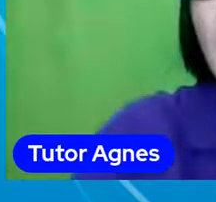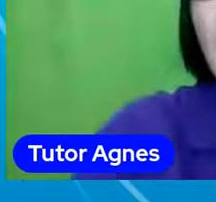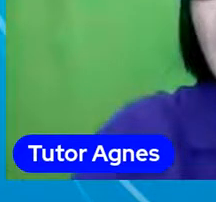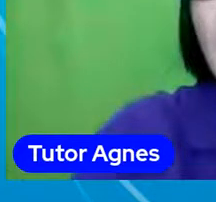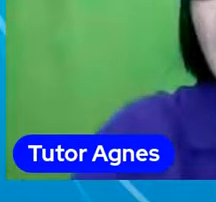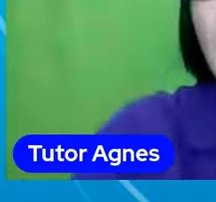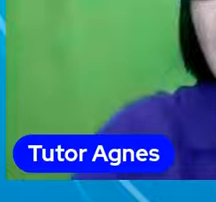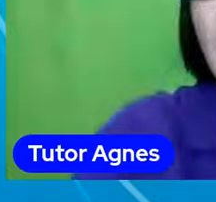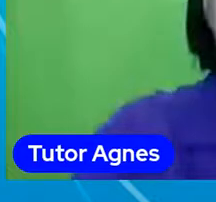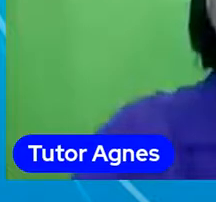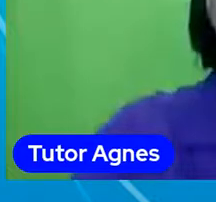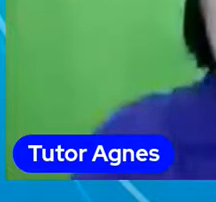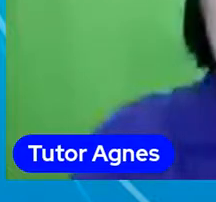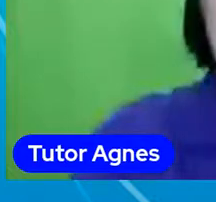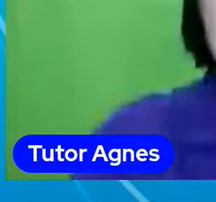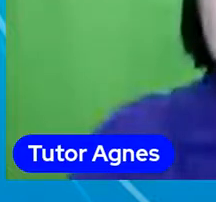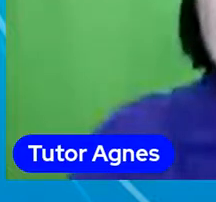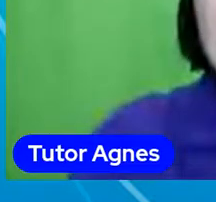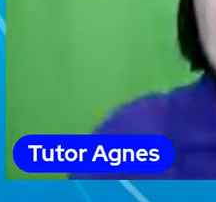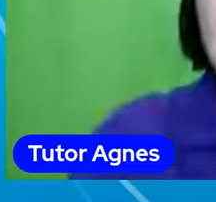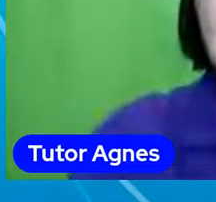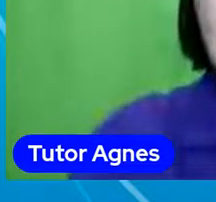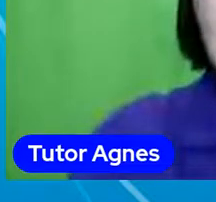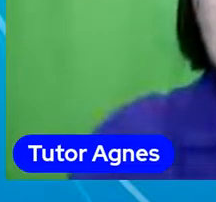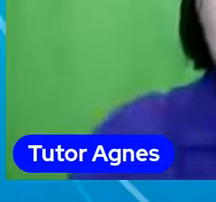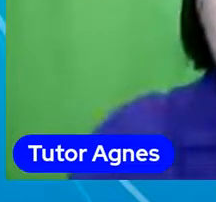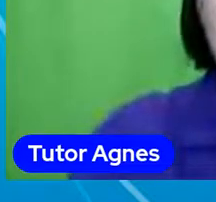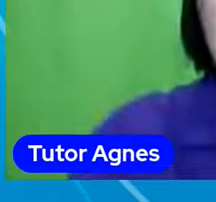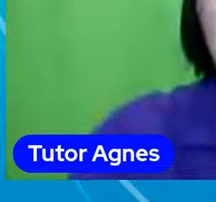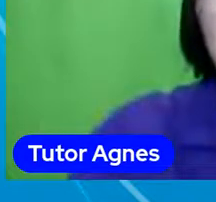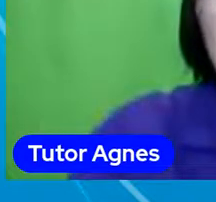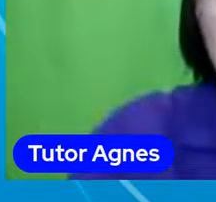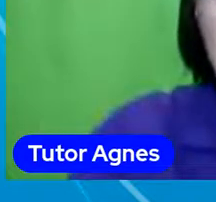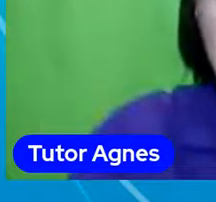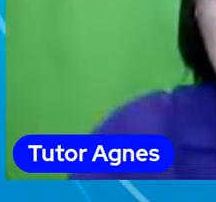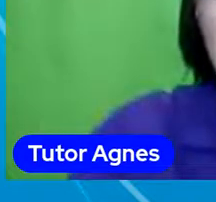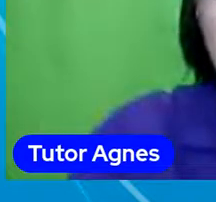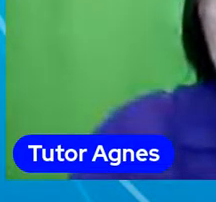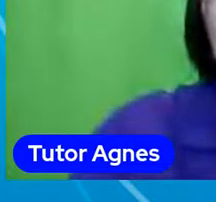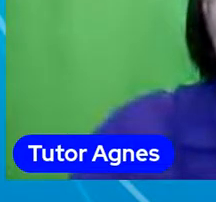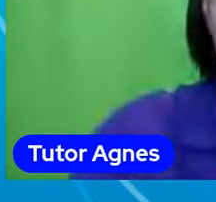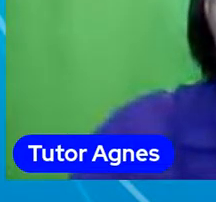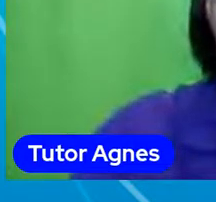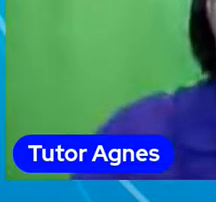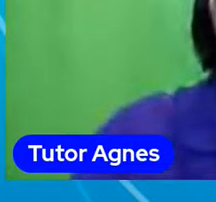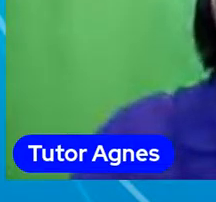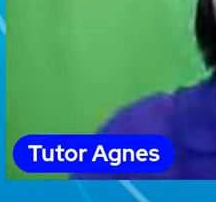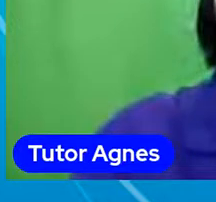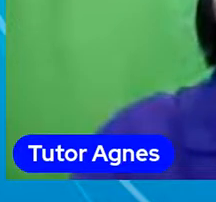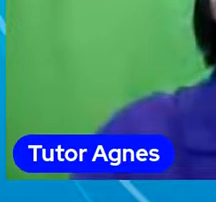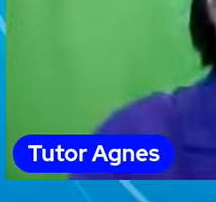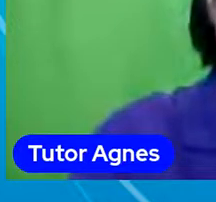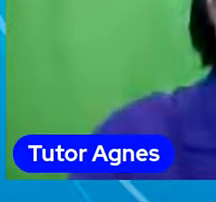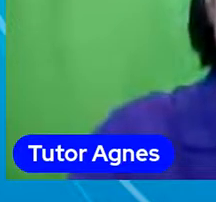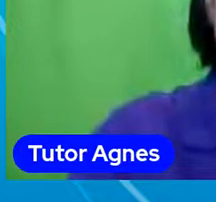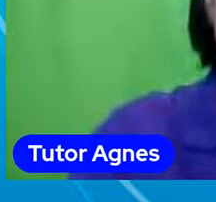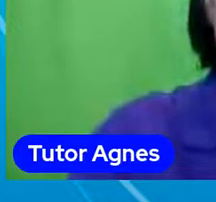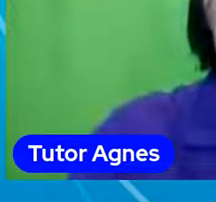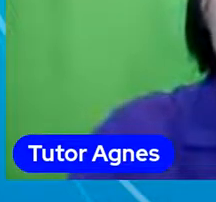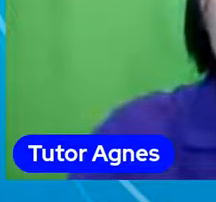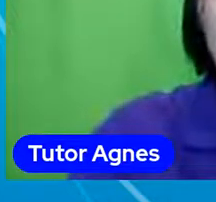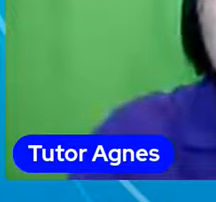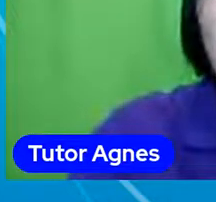naman sa kaalaman ng ating mga bata. Magandang umaga. rin sa ating mga learners ngayon. Kumusta kayo